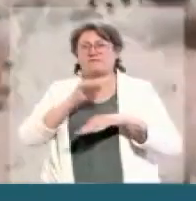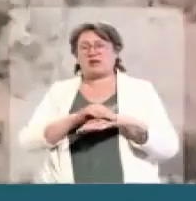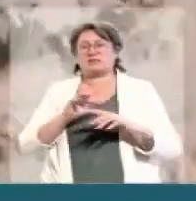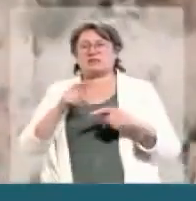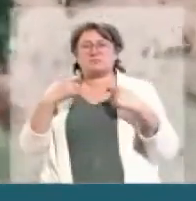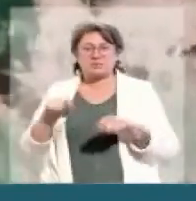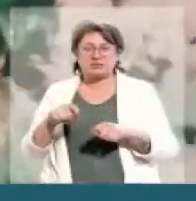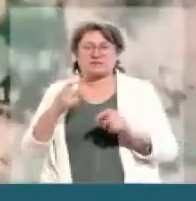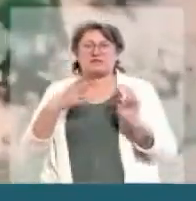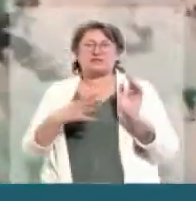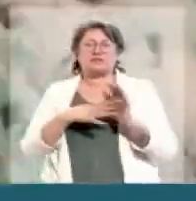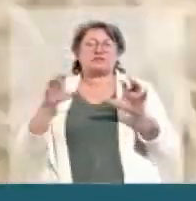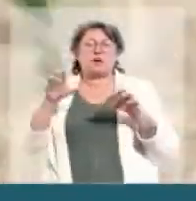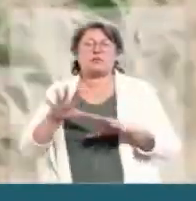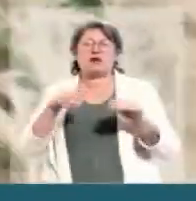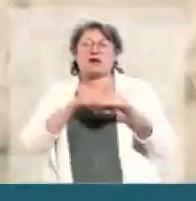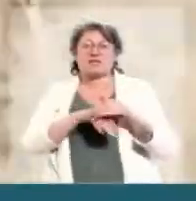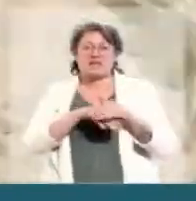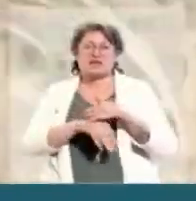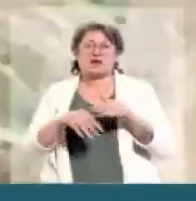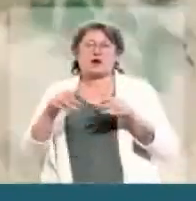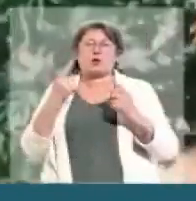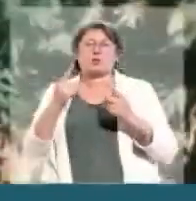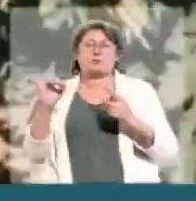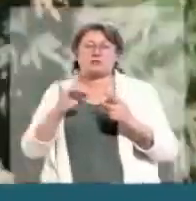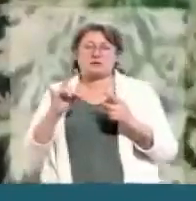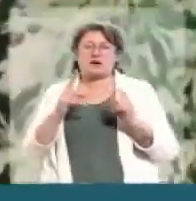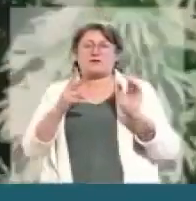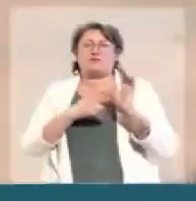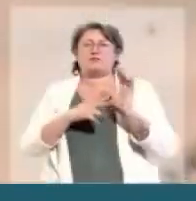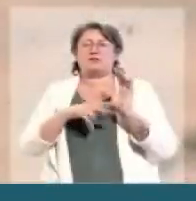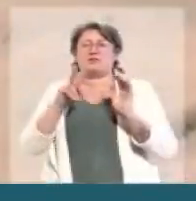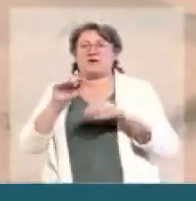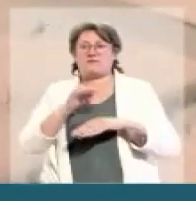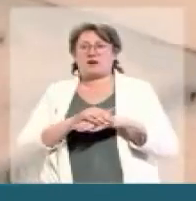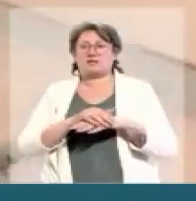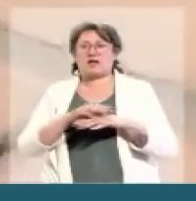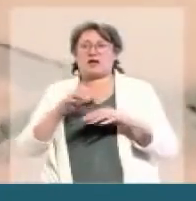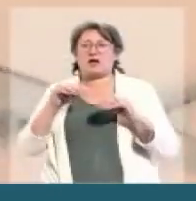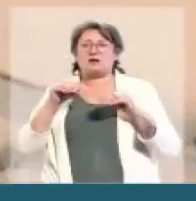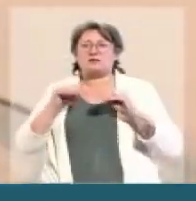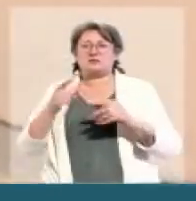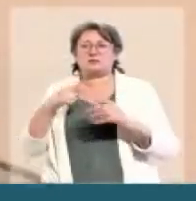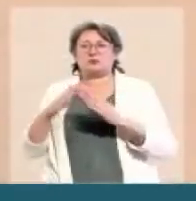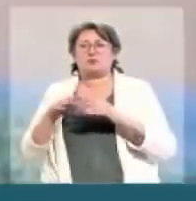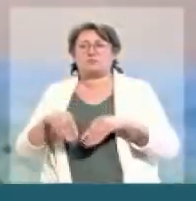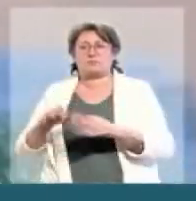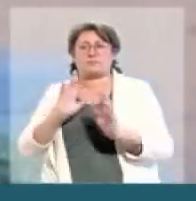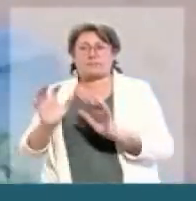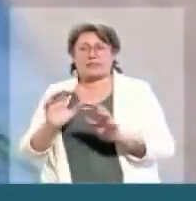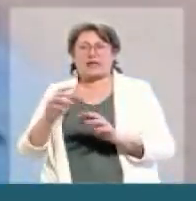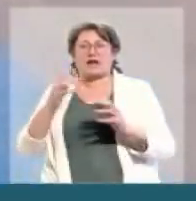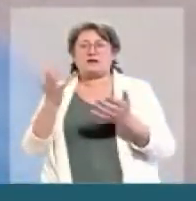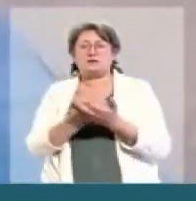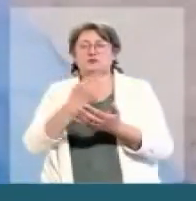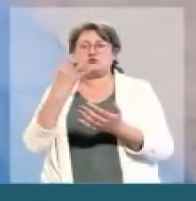сбыта, 29 незаконного хранения наркотиков в особо крупном размере, 82 факта культивирования наркосодержащих растений.